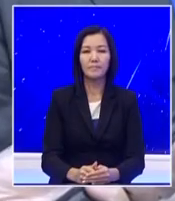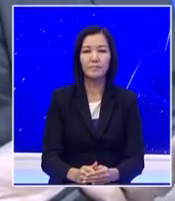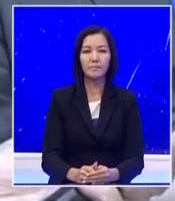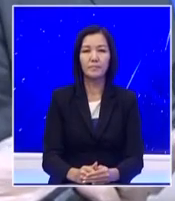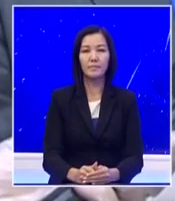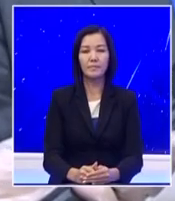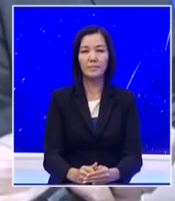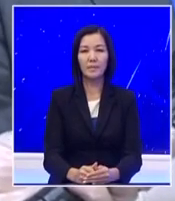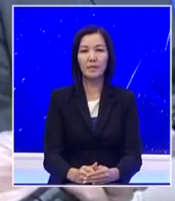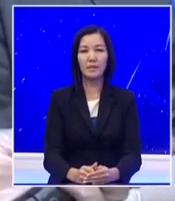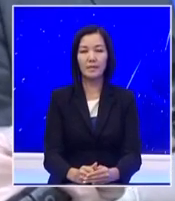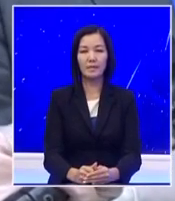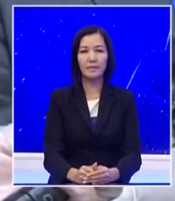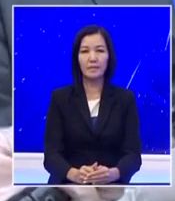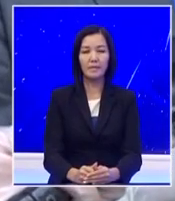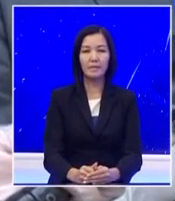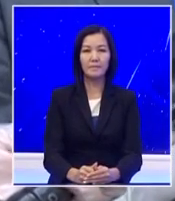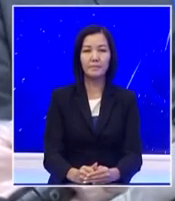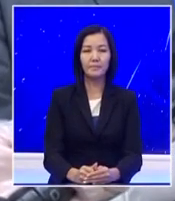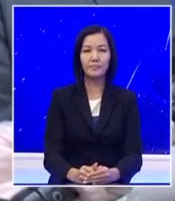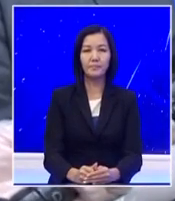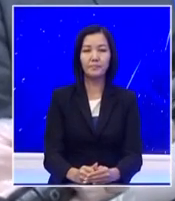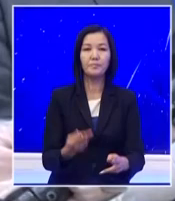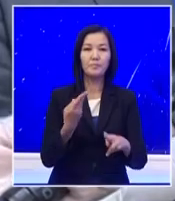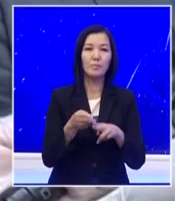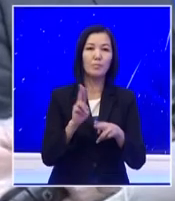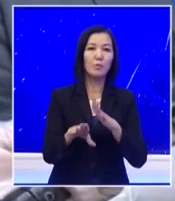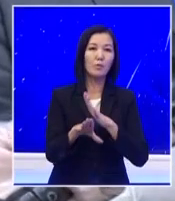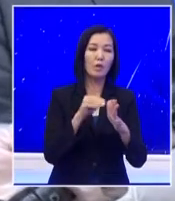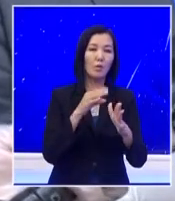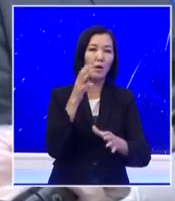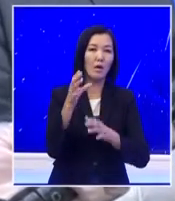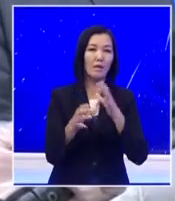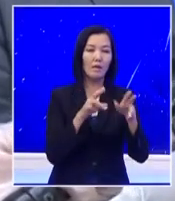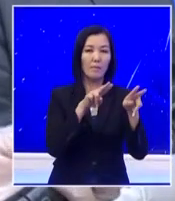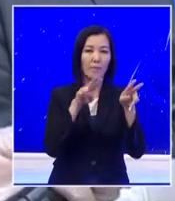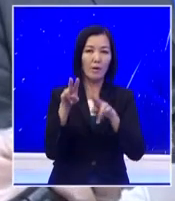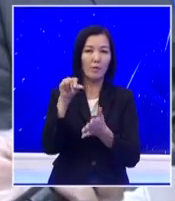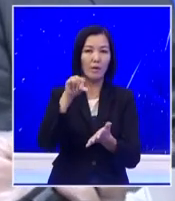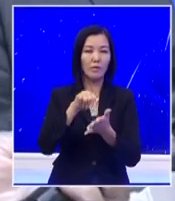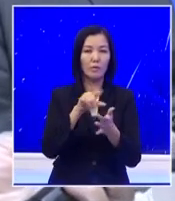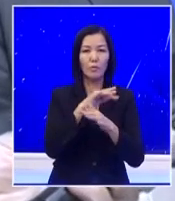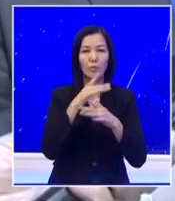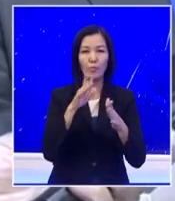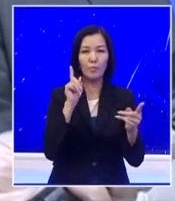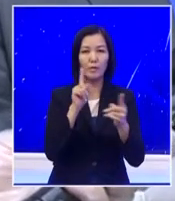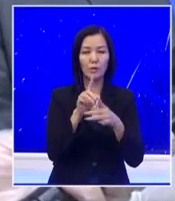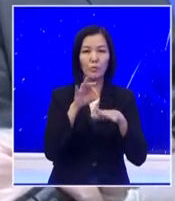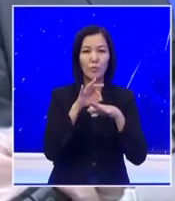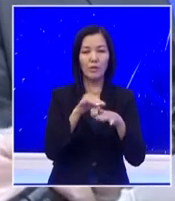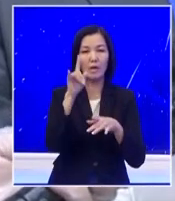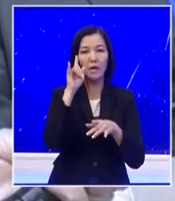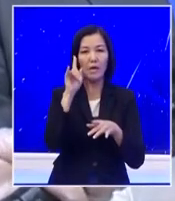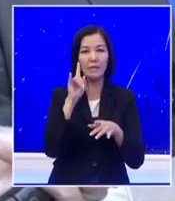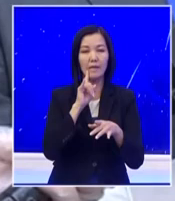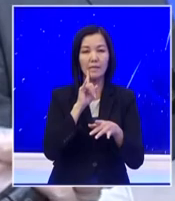Мы мониторили сегодня с момента. Бұл сайлауға халықаралық байқаушы ретінде қатысып отырмыз. Өте көп кездесу өткіздік. Кеше Қазақстан